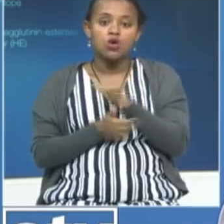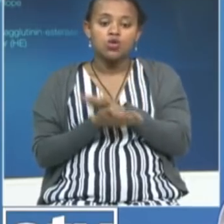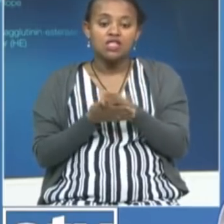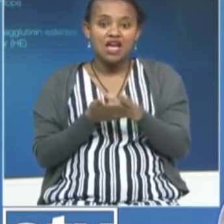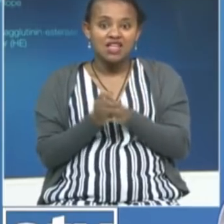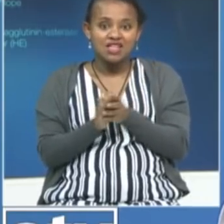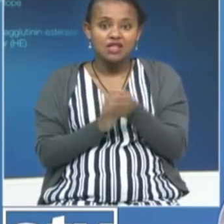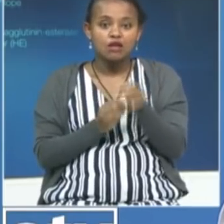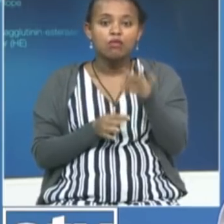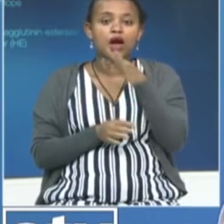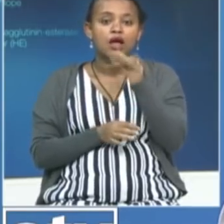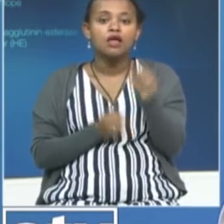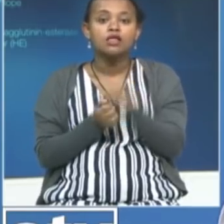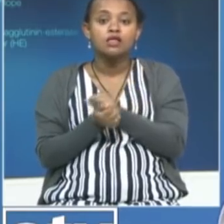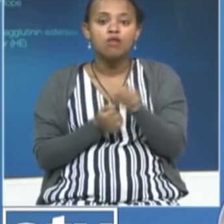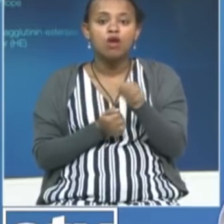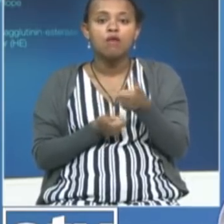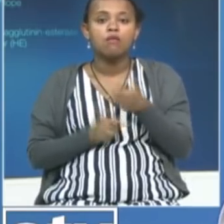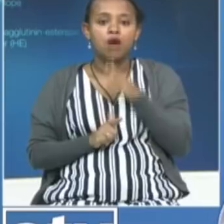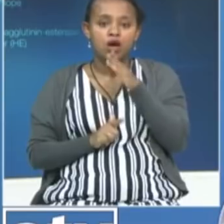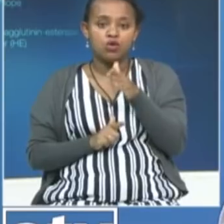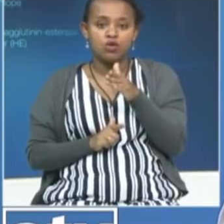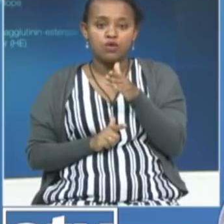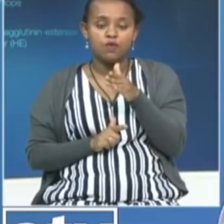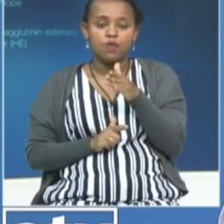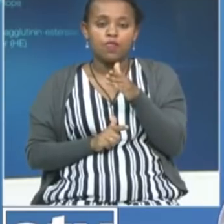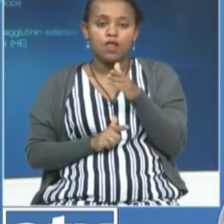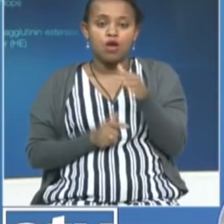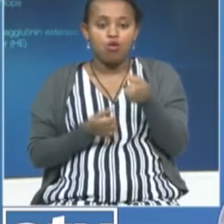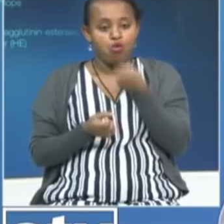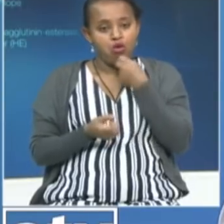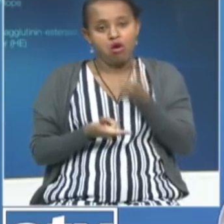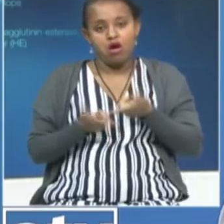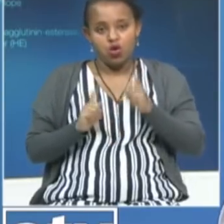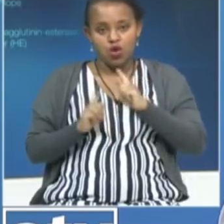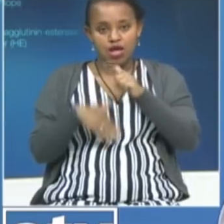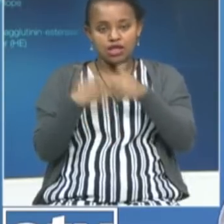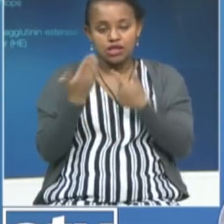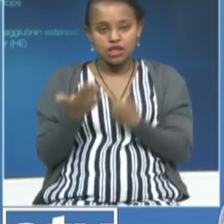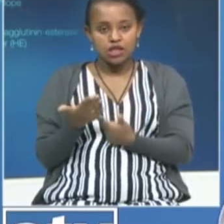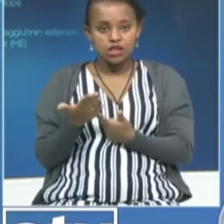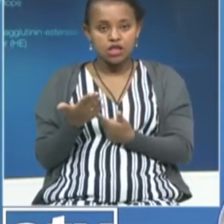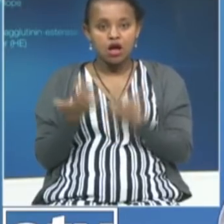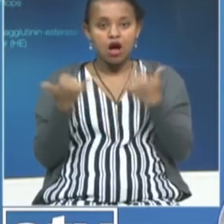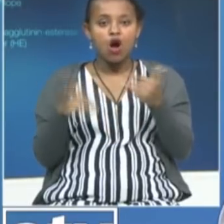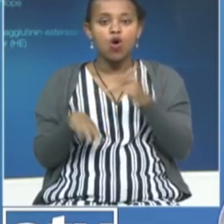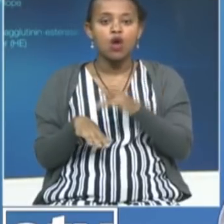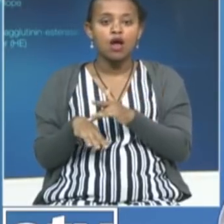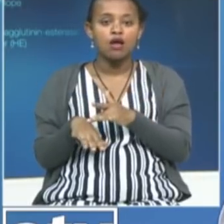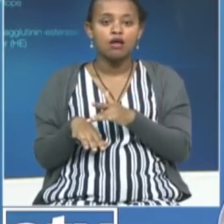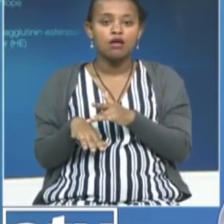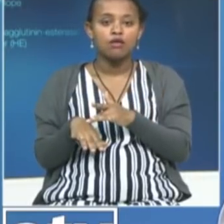ሳኒታይዘርም ባይገኝ ሳሙናም ባይኖር ውሃ መቼም ይኖራል። ስለዚህ አሁን ላይ